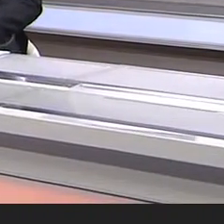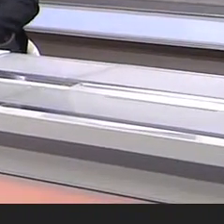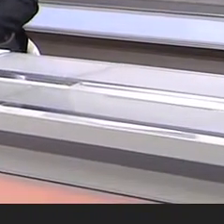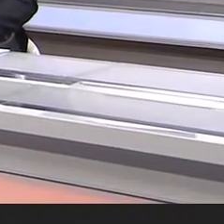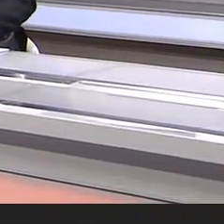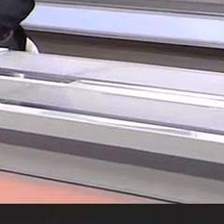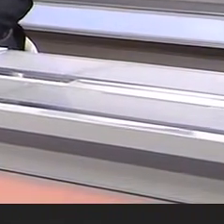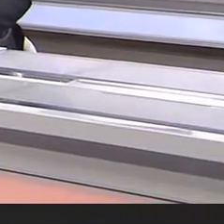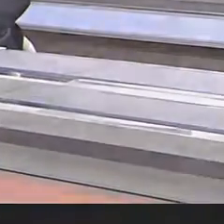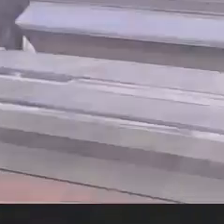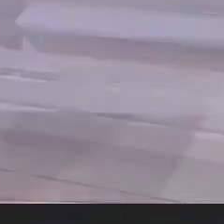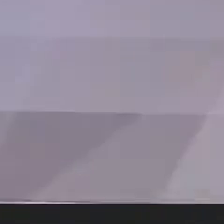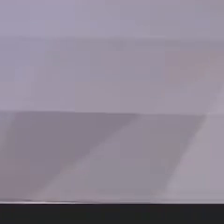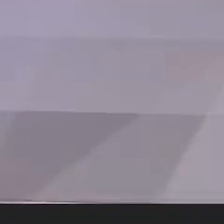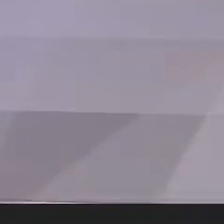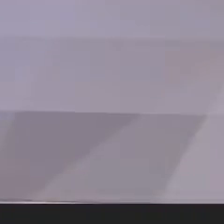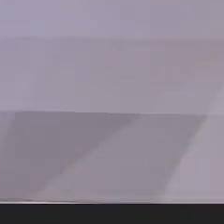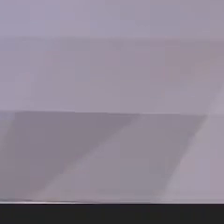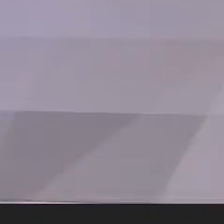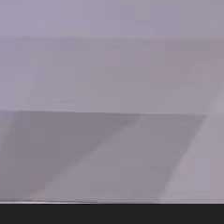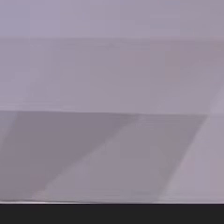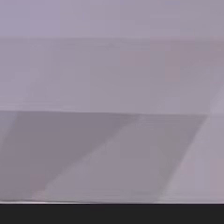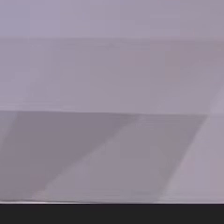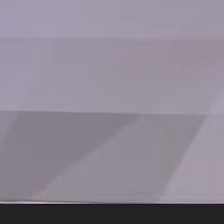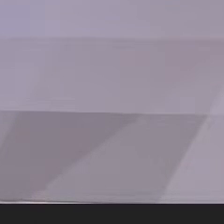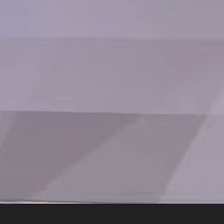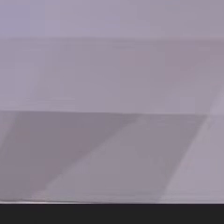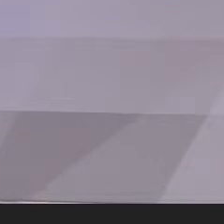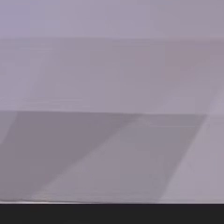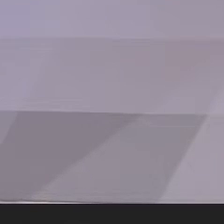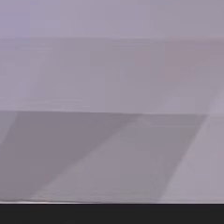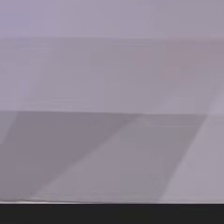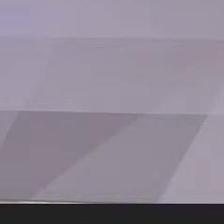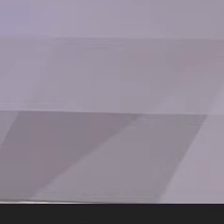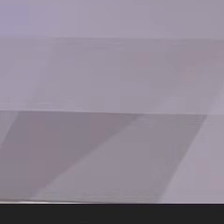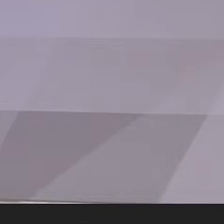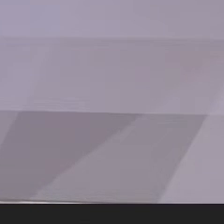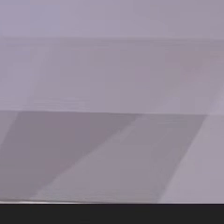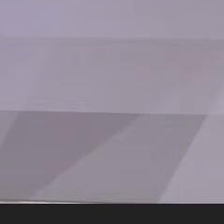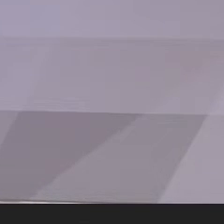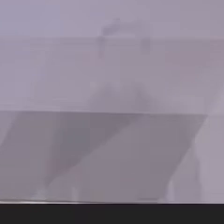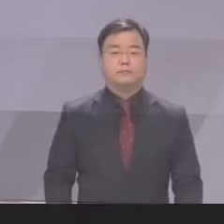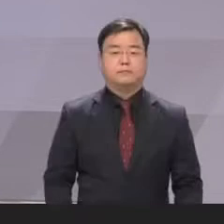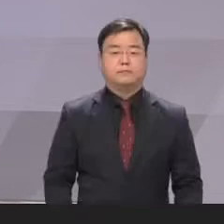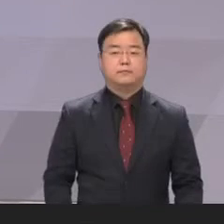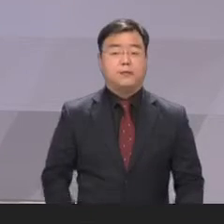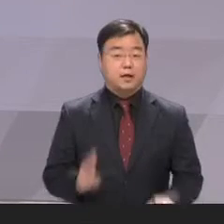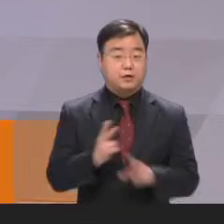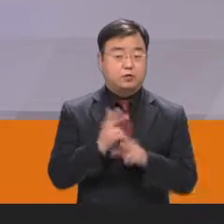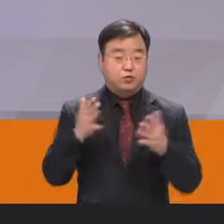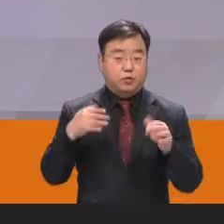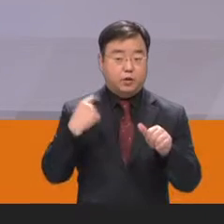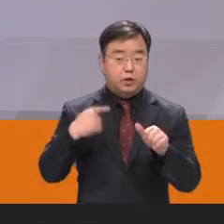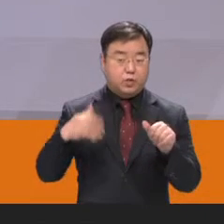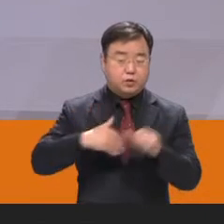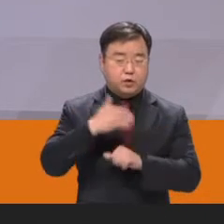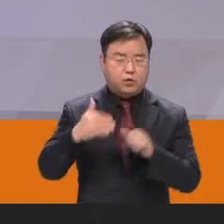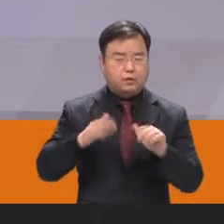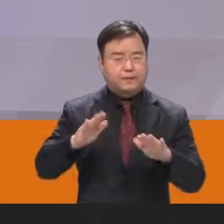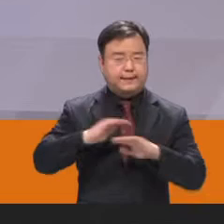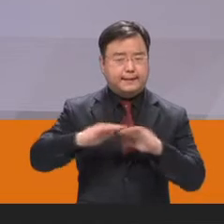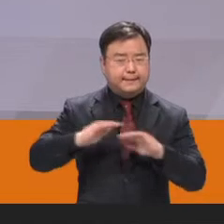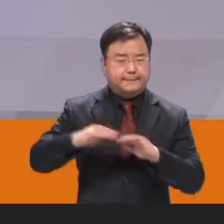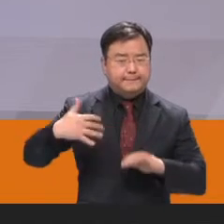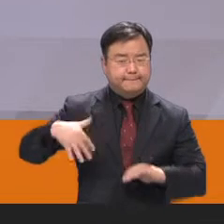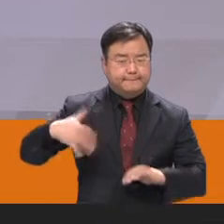으 으 4 기자 브리핑 한 주간의 교육현장 오늘은 해결의 실마리를 찾지 못하고